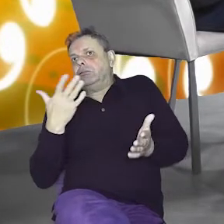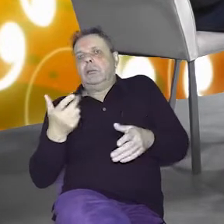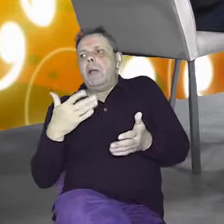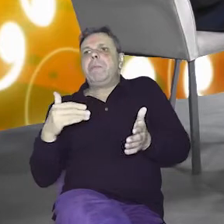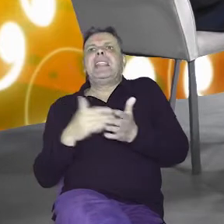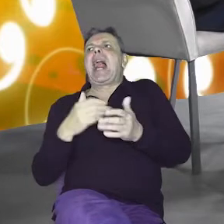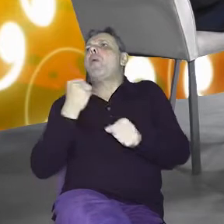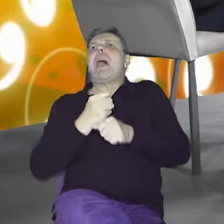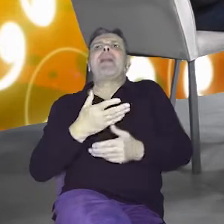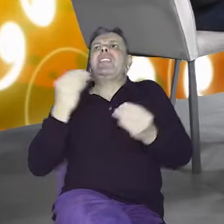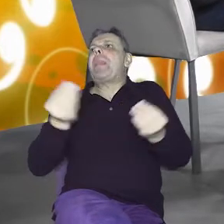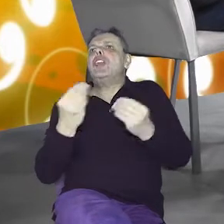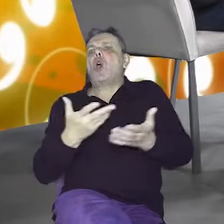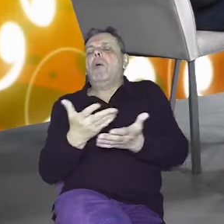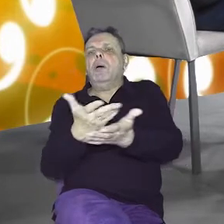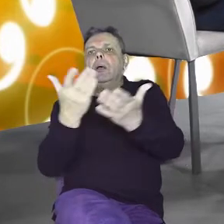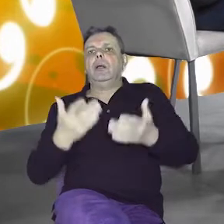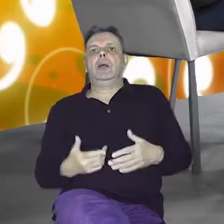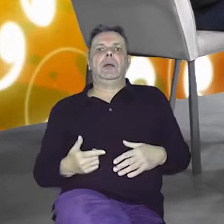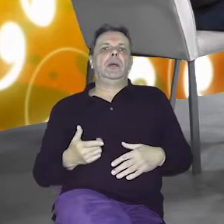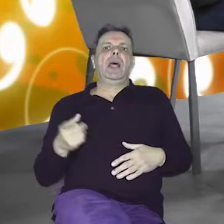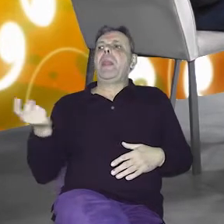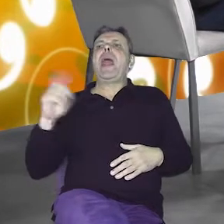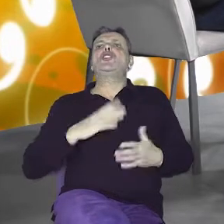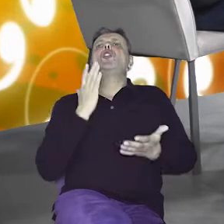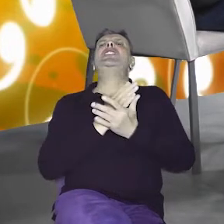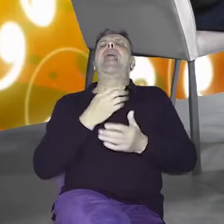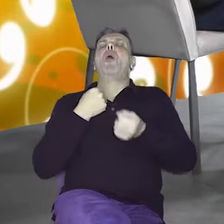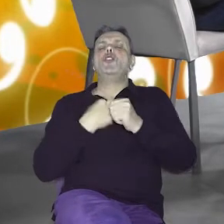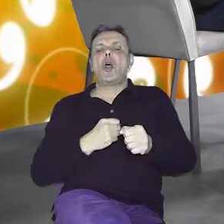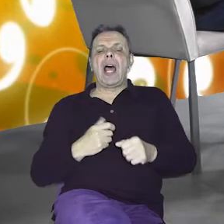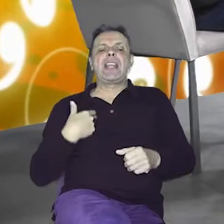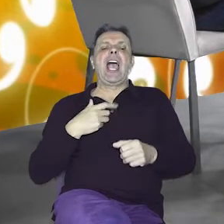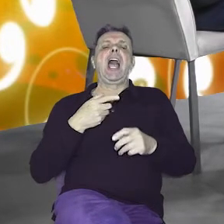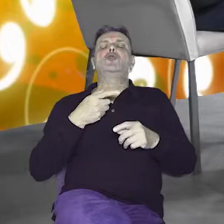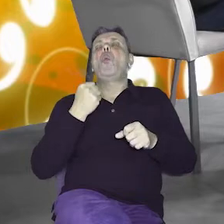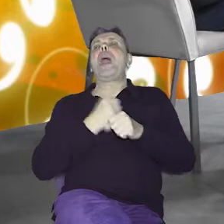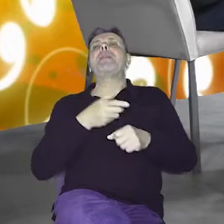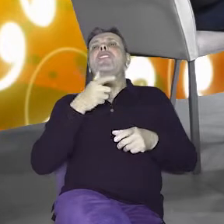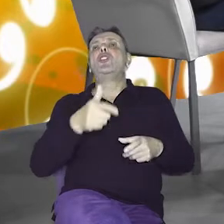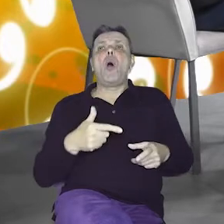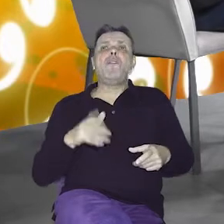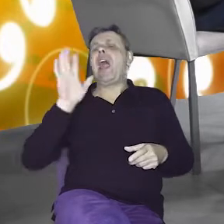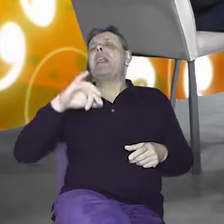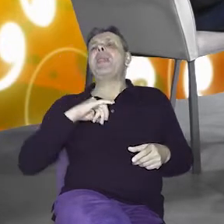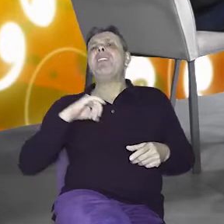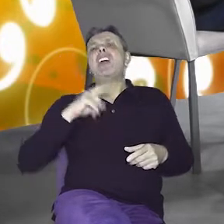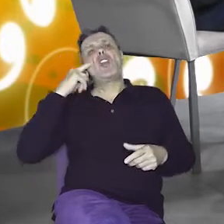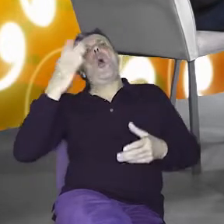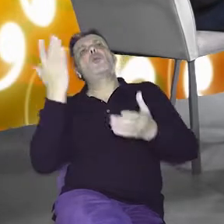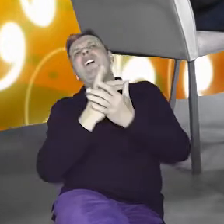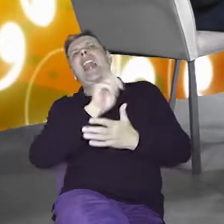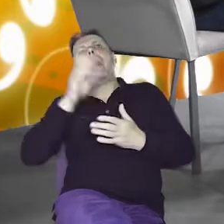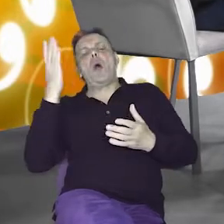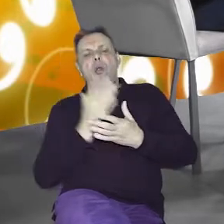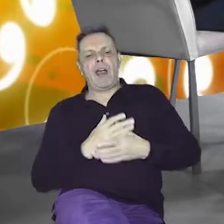zidara, tapetara, ovo, ono, ljudi moji, trebamo napraviti to. Ne dođe samo, ne znam, stolar i sad ja